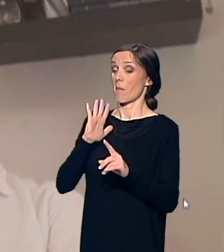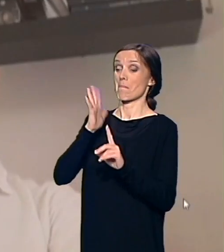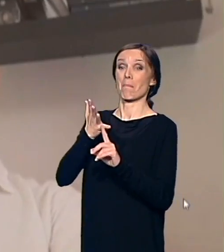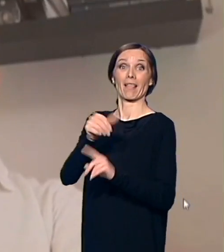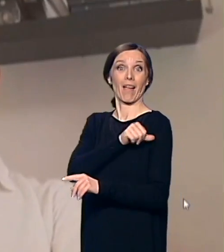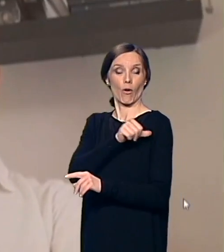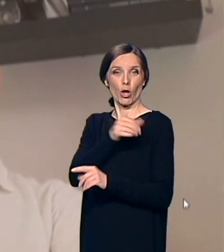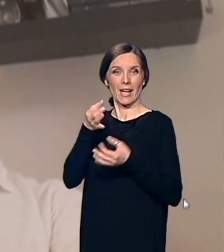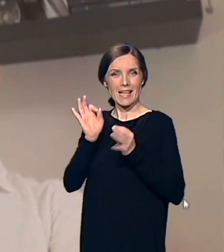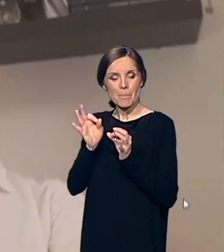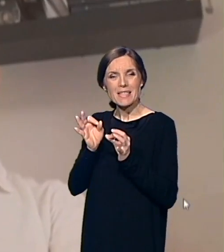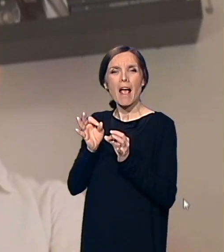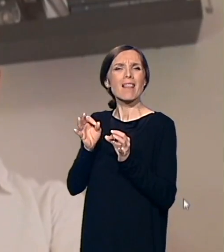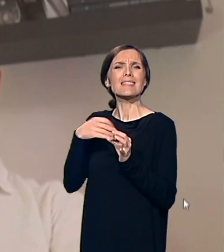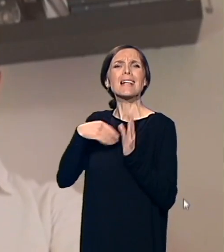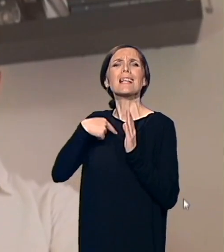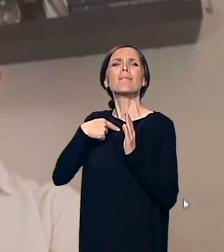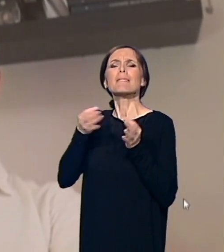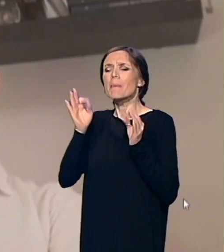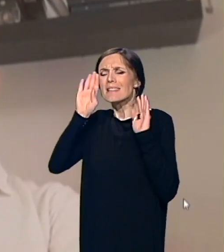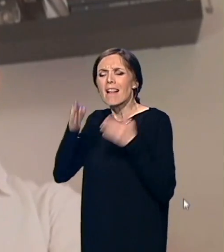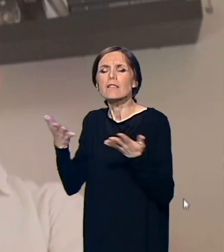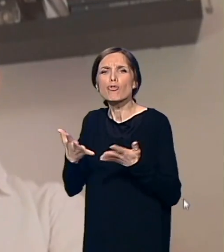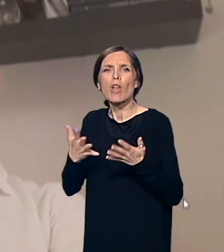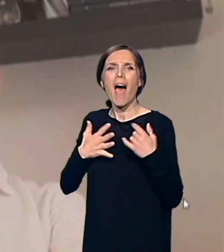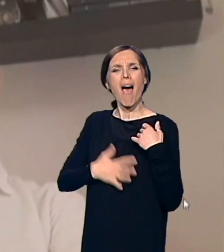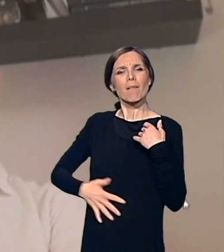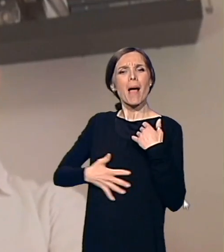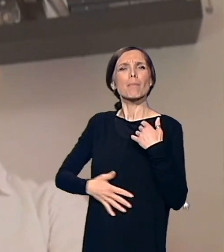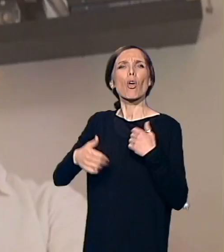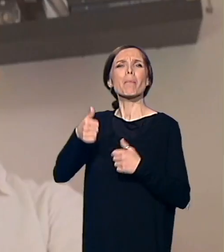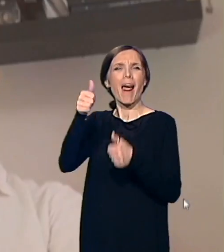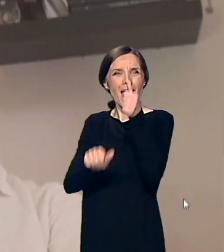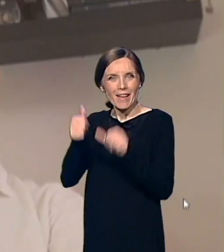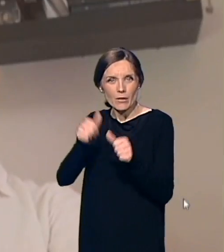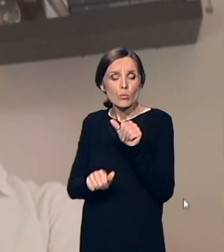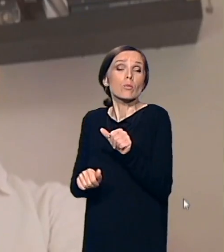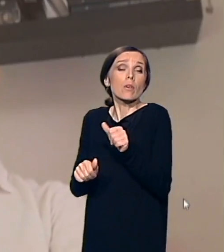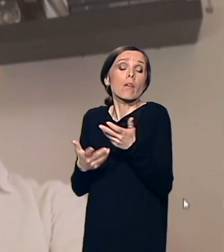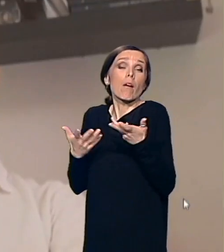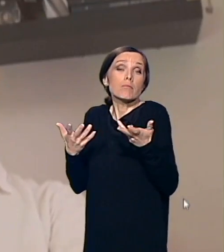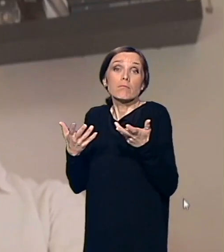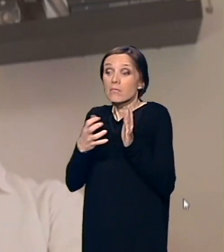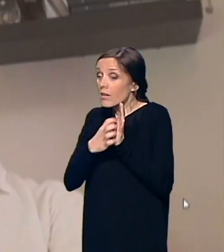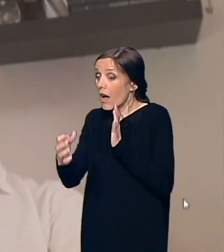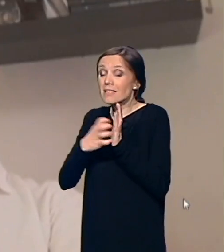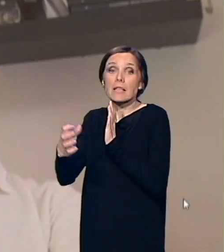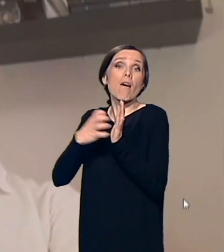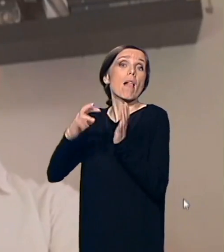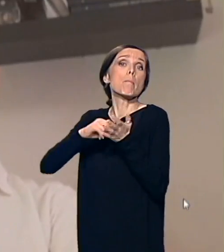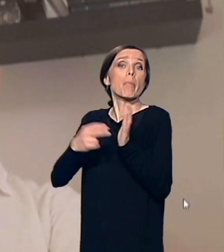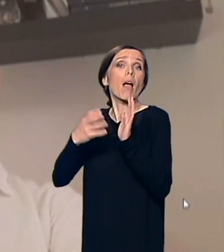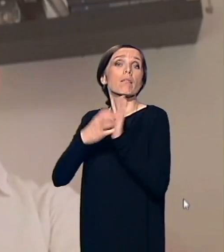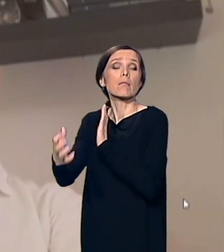iz hirurgije, iz abdominalne hirurgije i sad eto, nastavljamo dan, odnosno plan dalje,